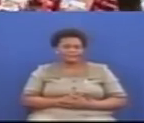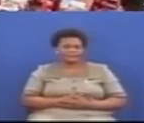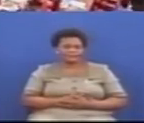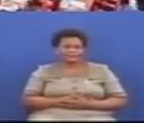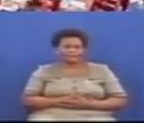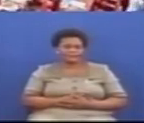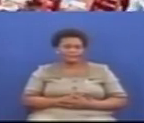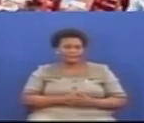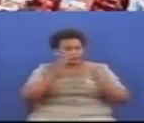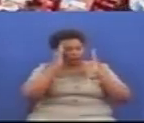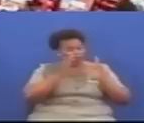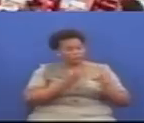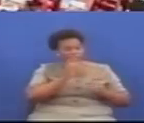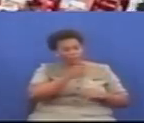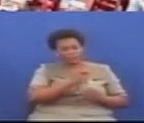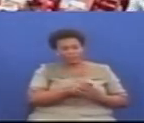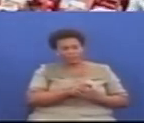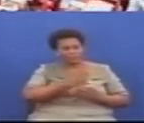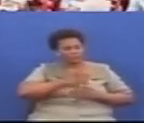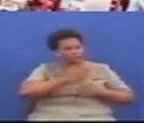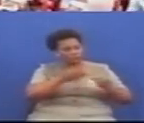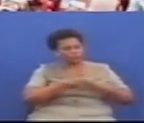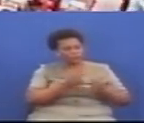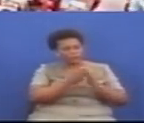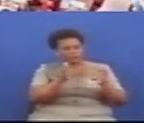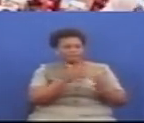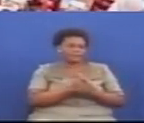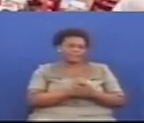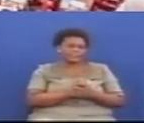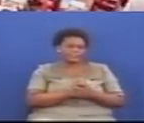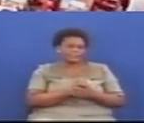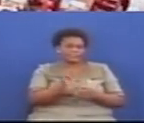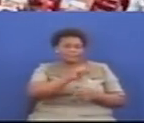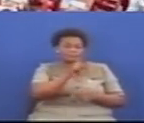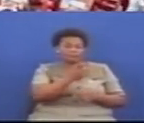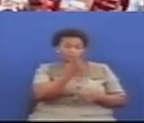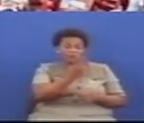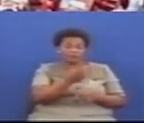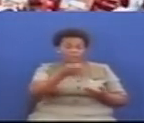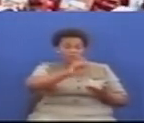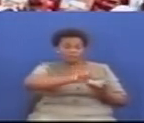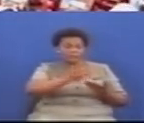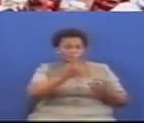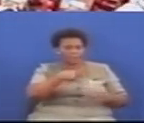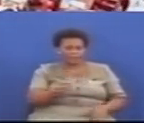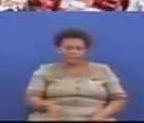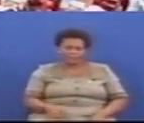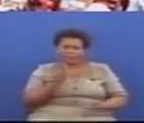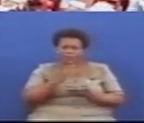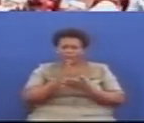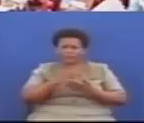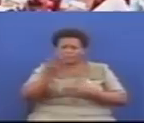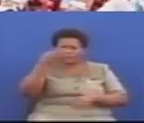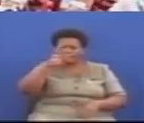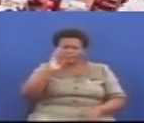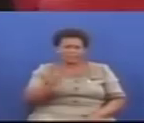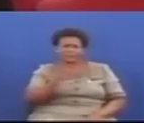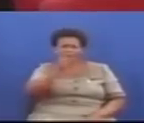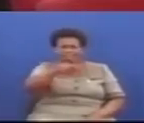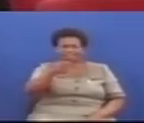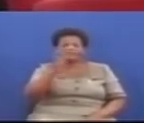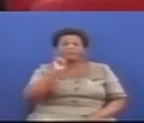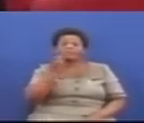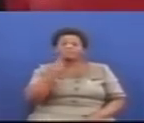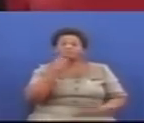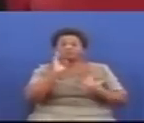nashukuru kwa kunipa nafasi ya kuuliza maswali mawili ya nyongeza. Naipongeza kwa serikali kwa majibu mazuri waliyoitoa, lakini naomba